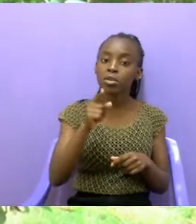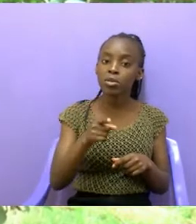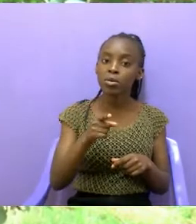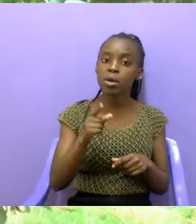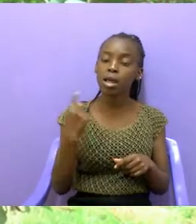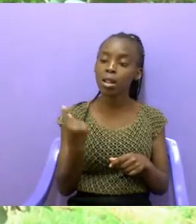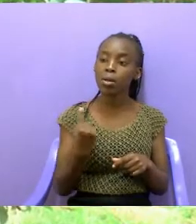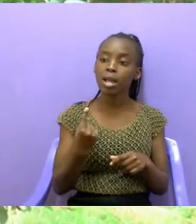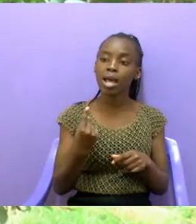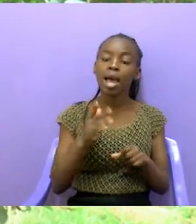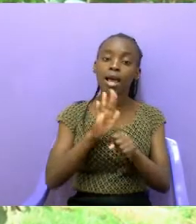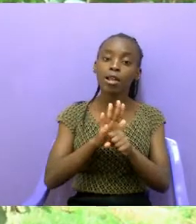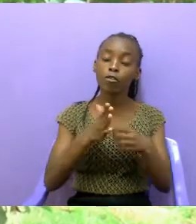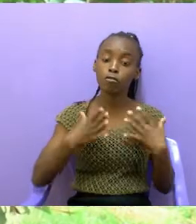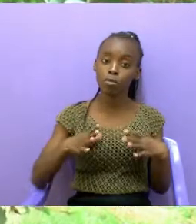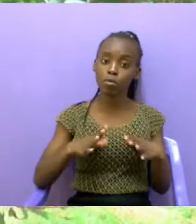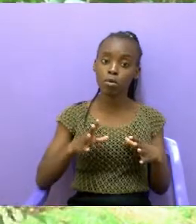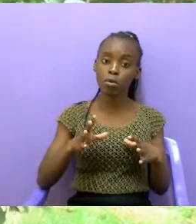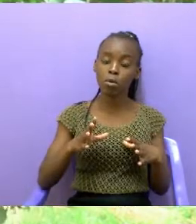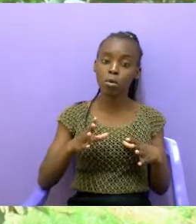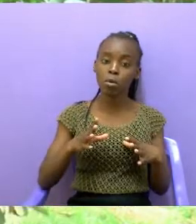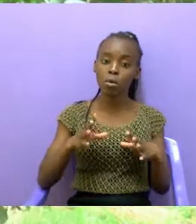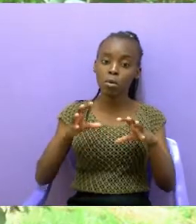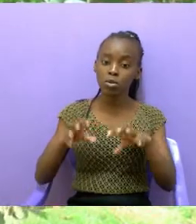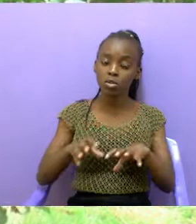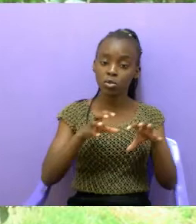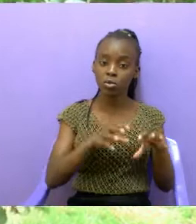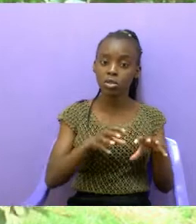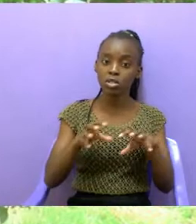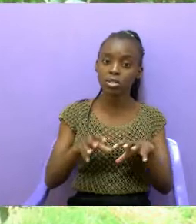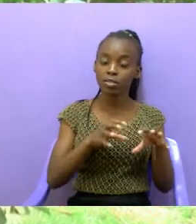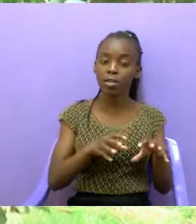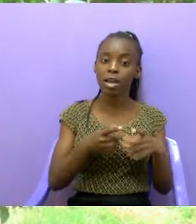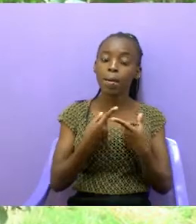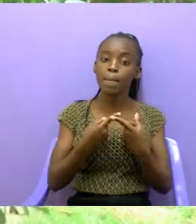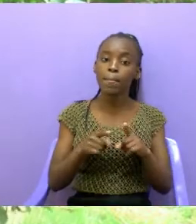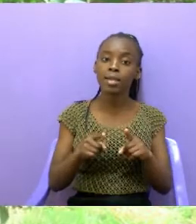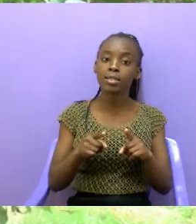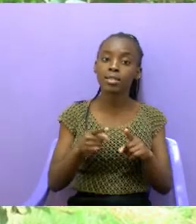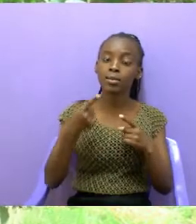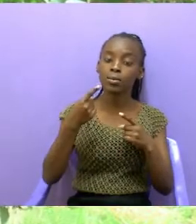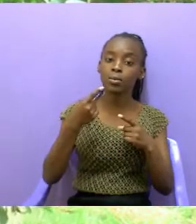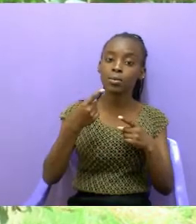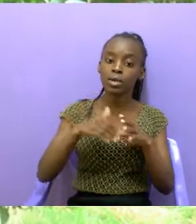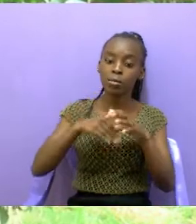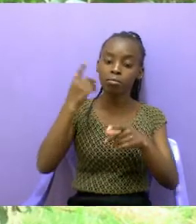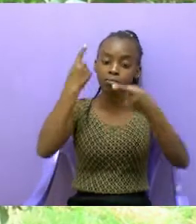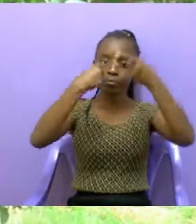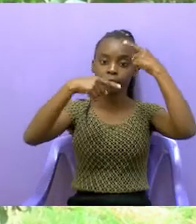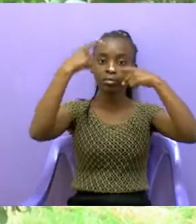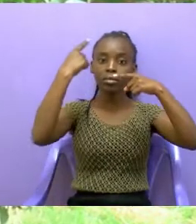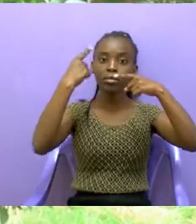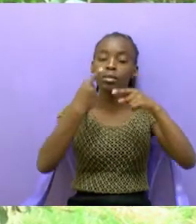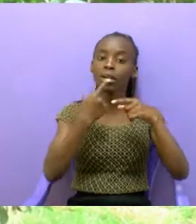Na ni watu wengi pia watatoka na ushindi. Nataka kutia moyo mtu wa Mungu. Kaza mbele mahali huko. Hali